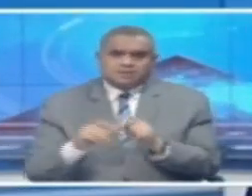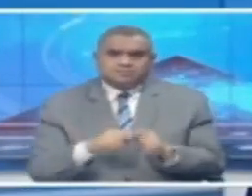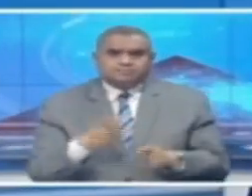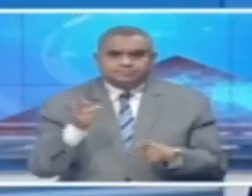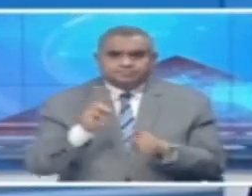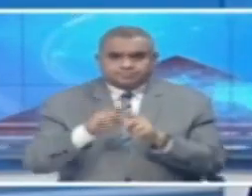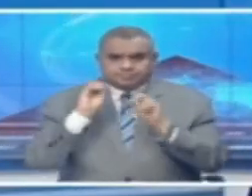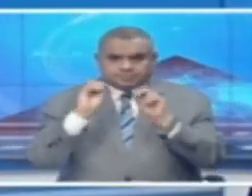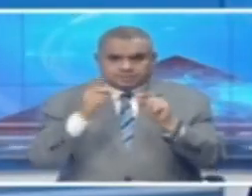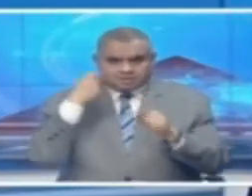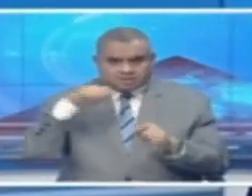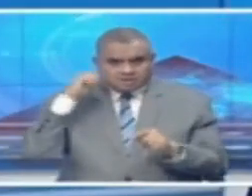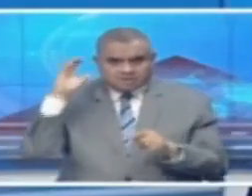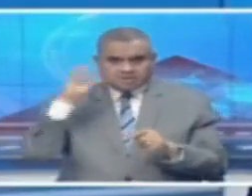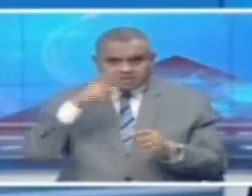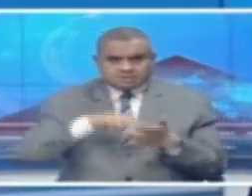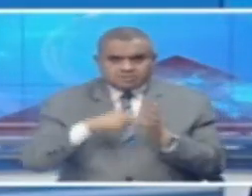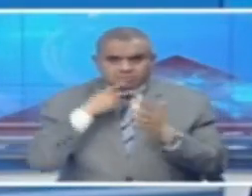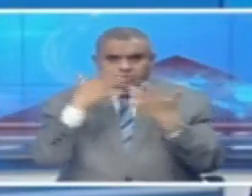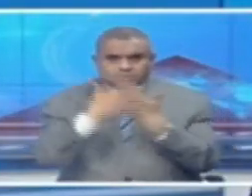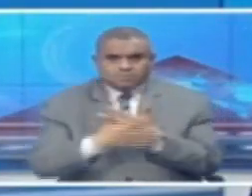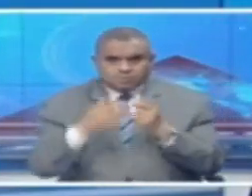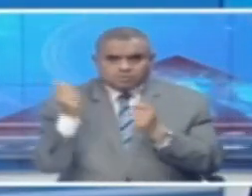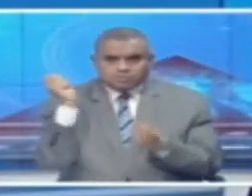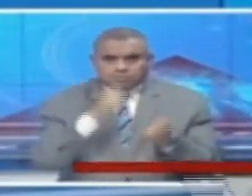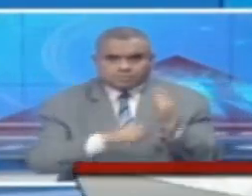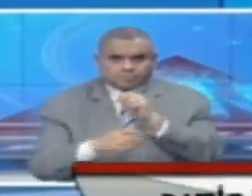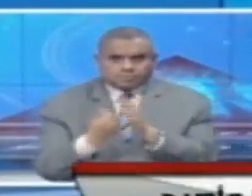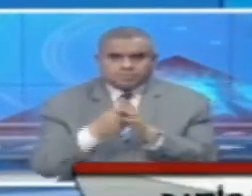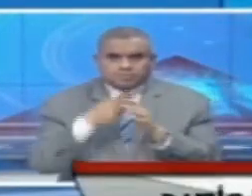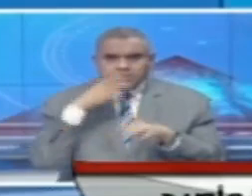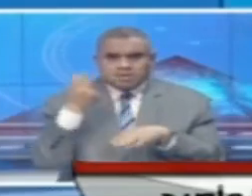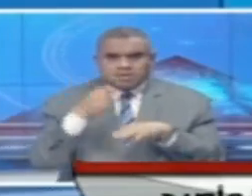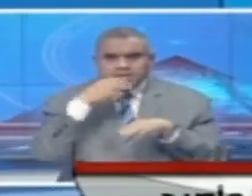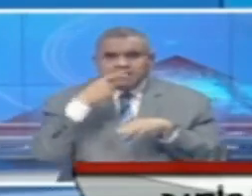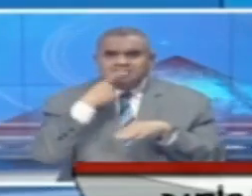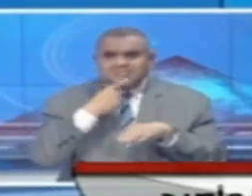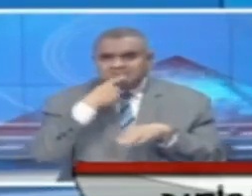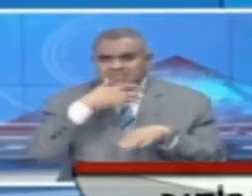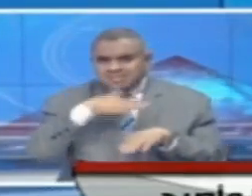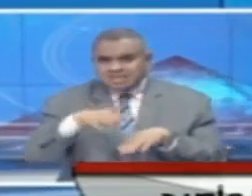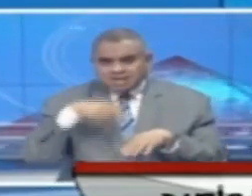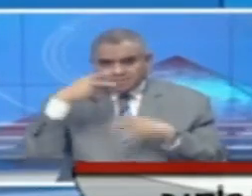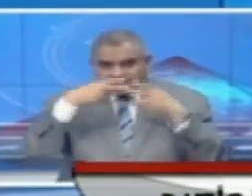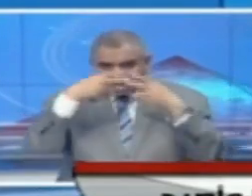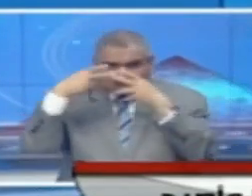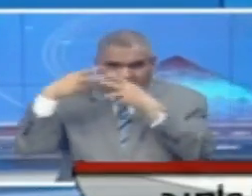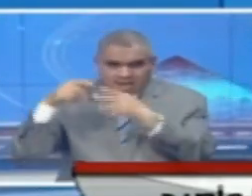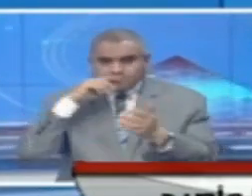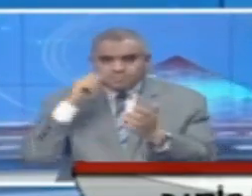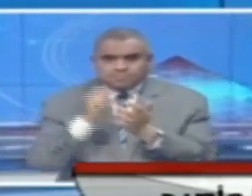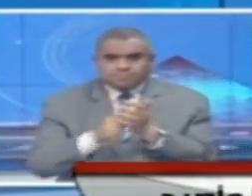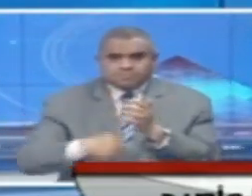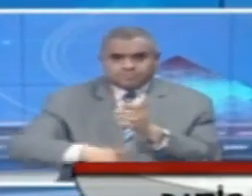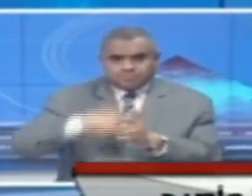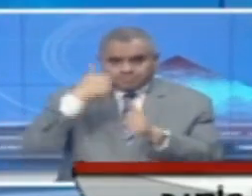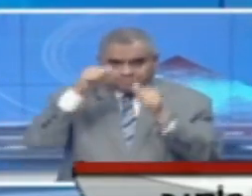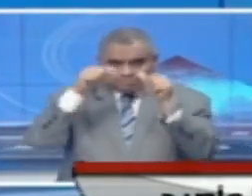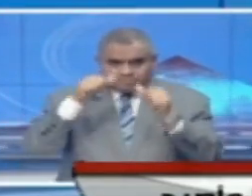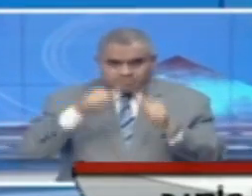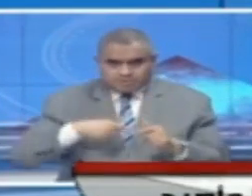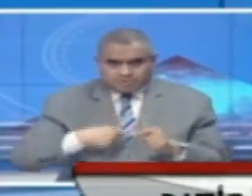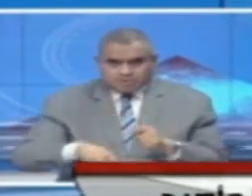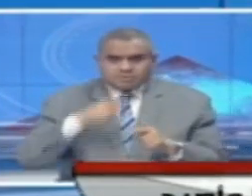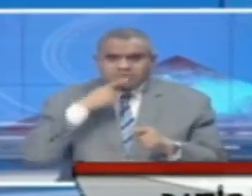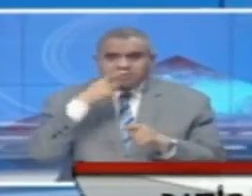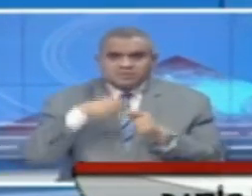كما أكد الرئيس السيسي كذلك أن مشروع تصنيع مشتقات البلازما في مصر كان حلما وأصبح حقيقة، حيث سيتم